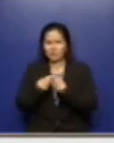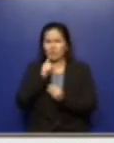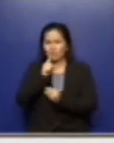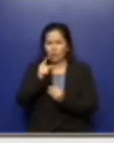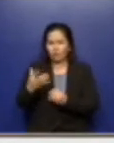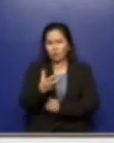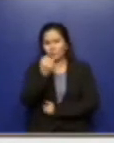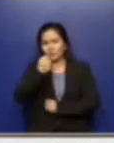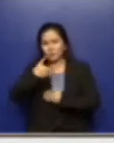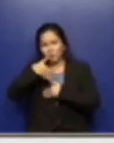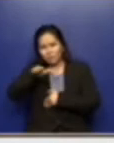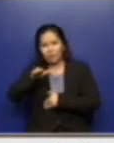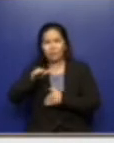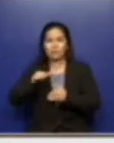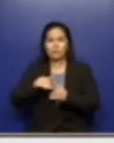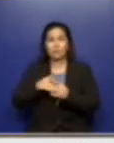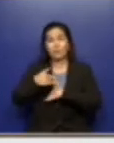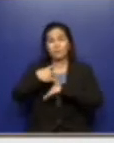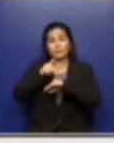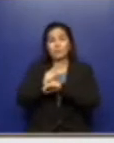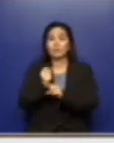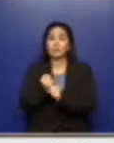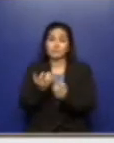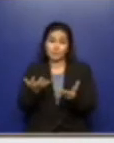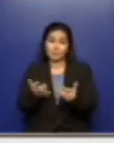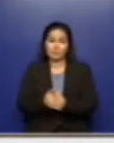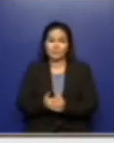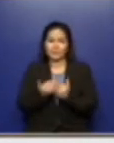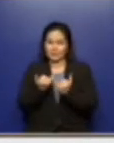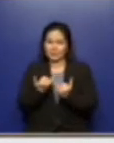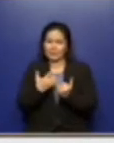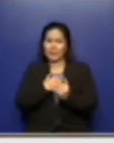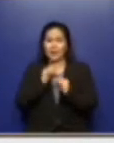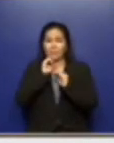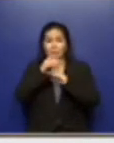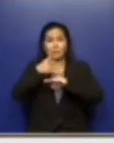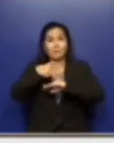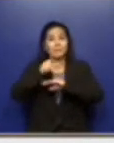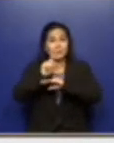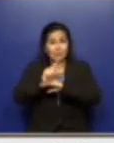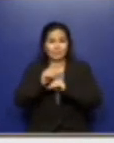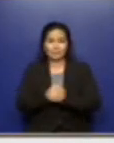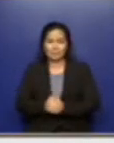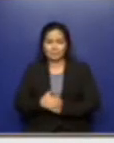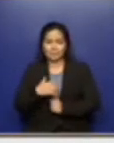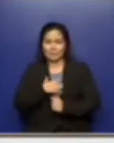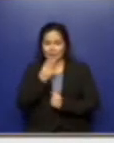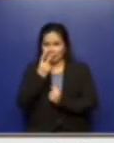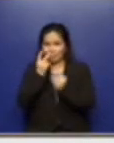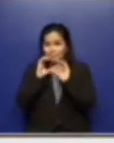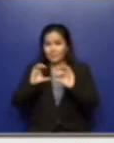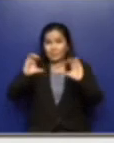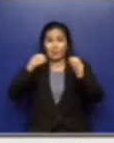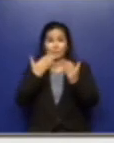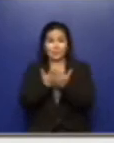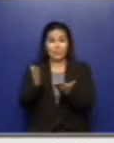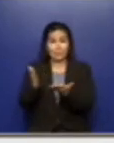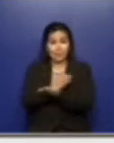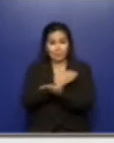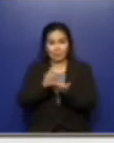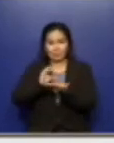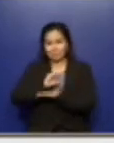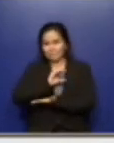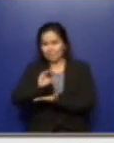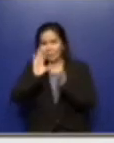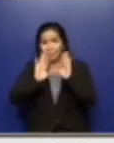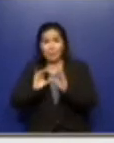กยึดท่านประธานที่เคารพครับผมจึงอยากจะกราบเรียนท่านประธานว่าอยากเห็นรัฐบาลจัดสรรงบประมาณอย่างสม